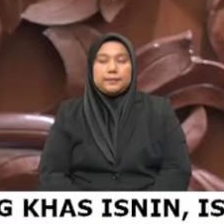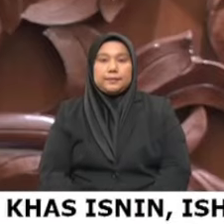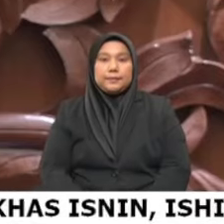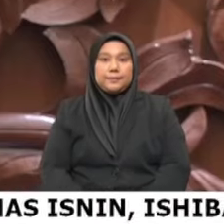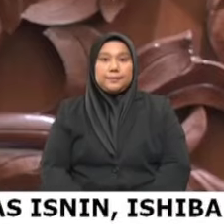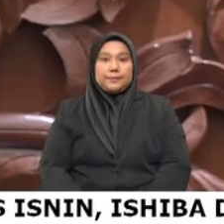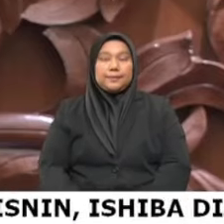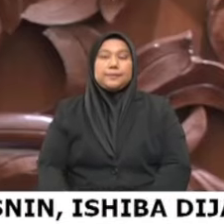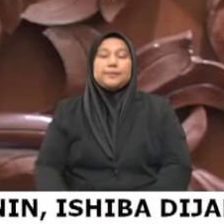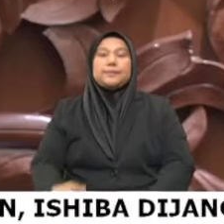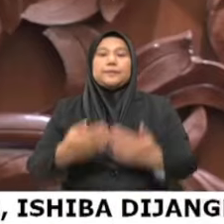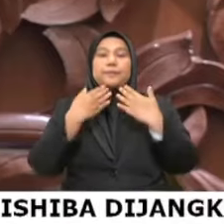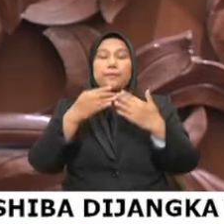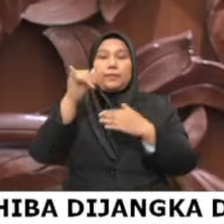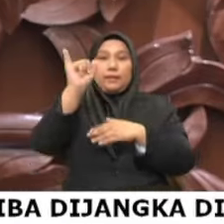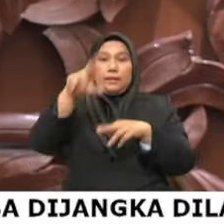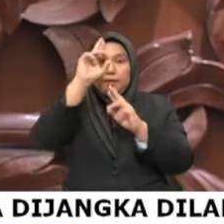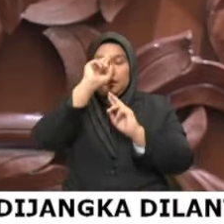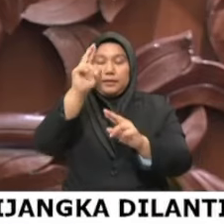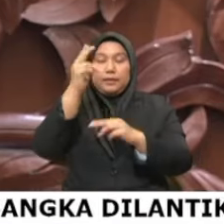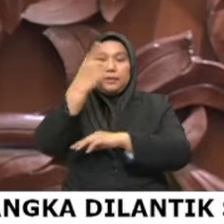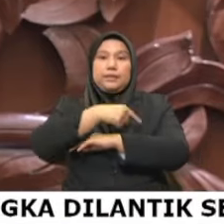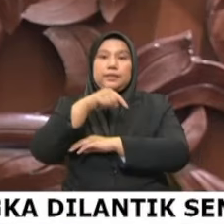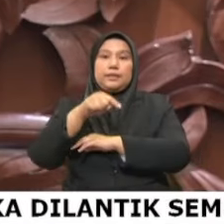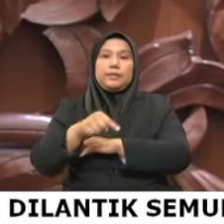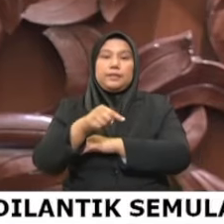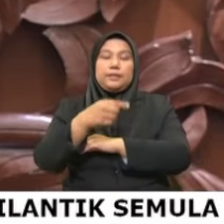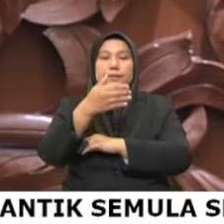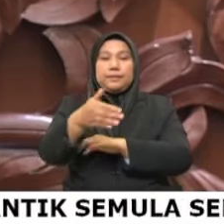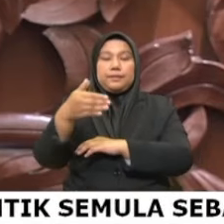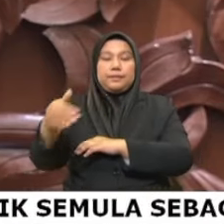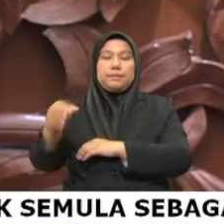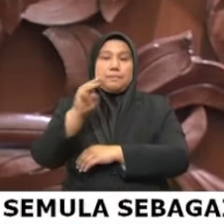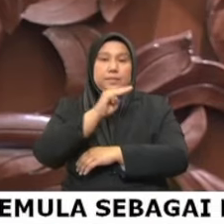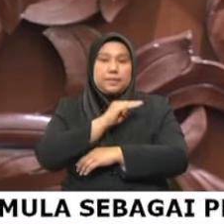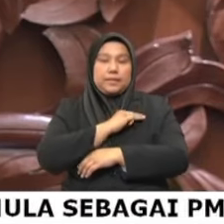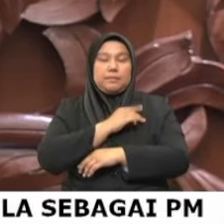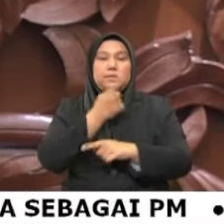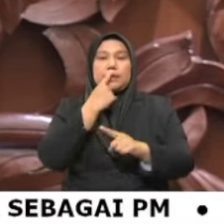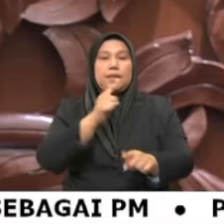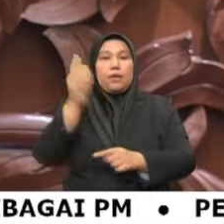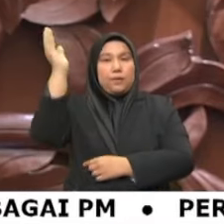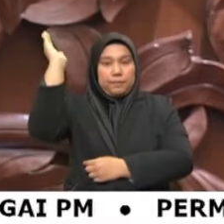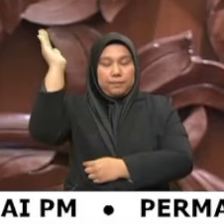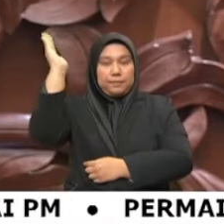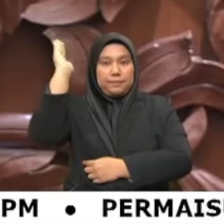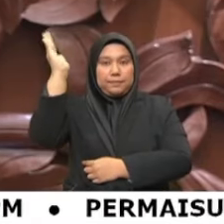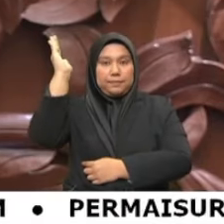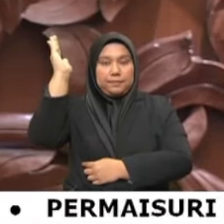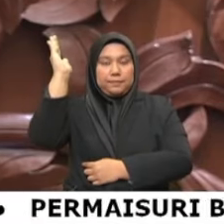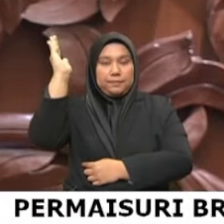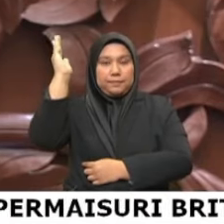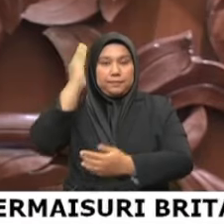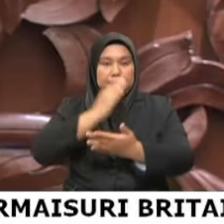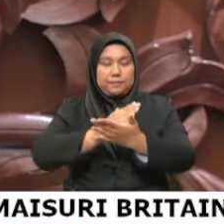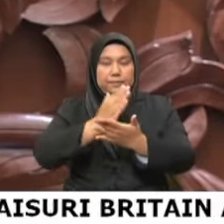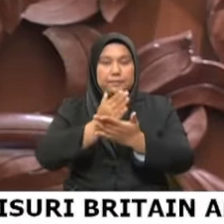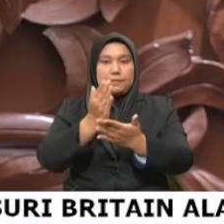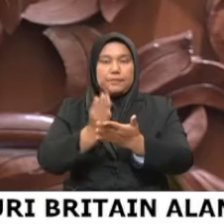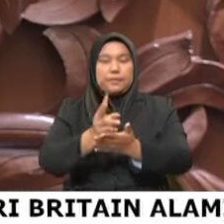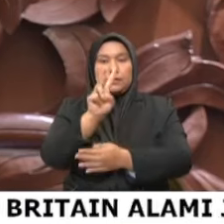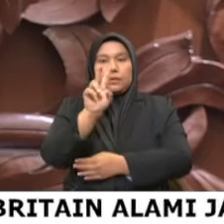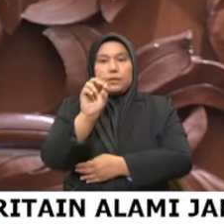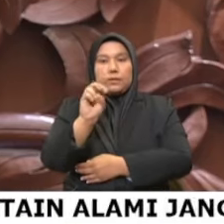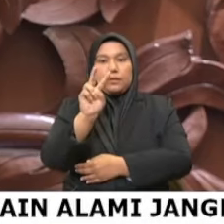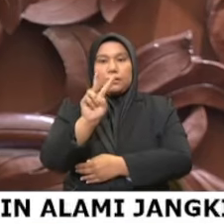Yang Berhormat, pada hari ini bermulanya giliran bagi Yang Berhormat Menteri menjawab perbahasan Belanjawan